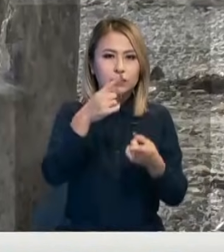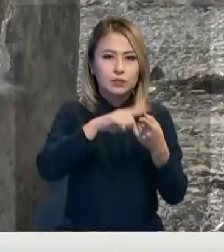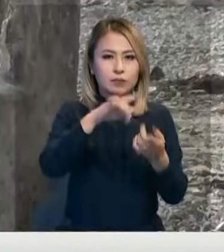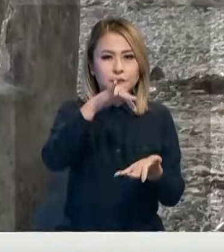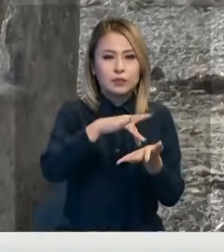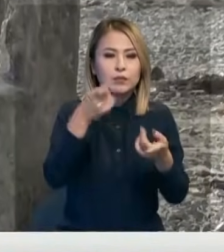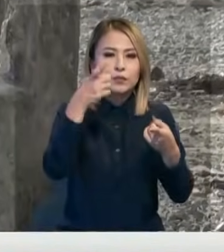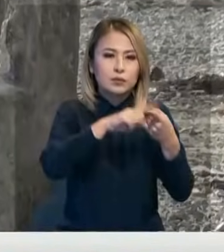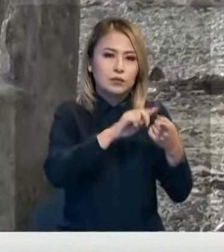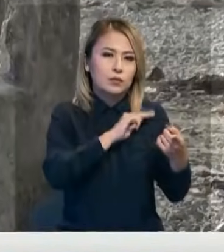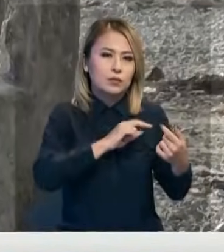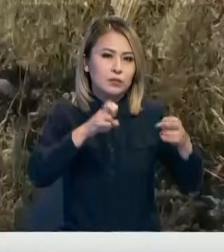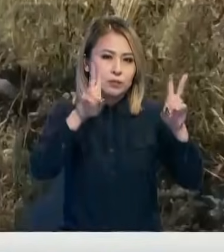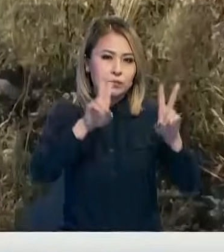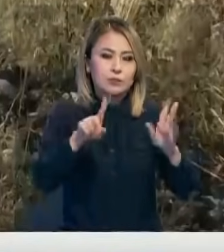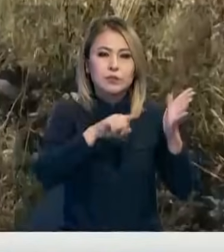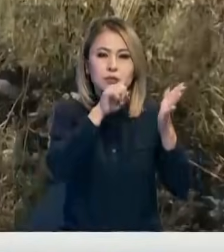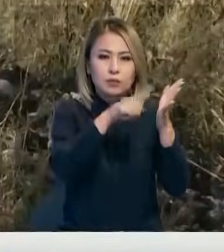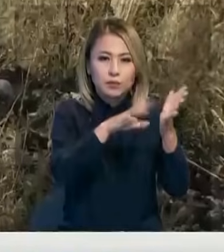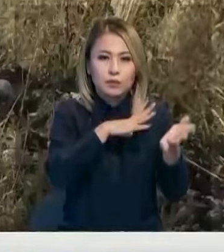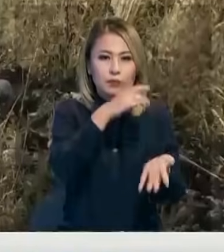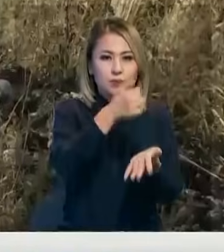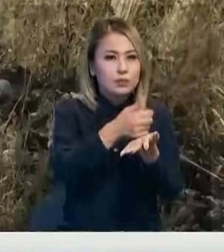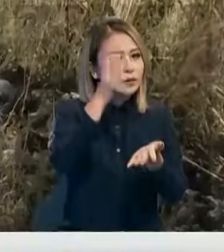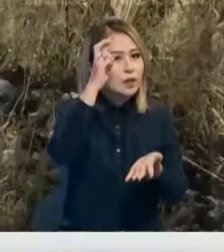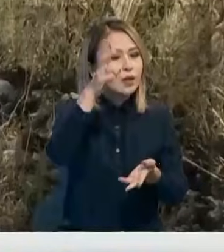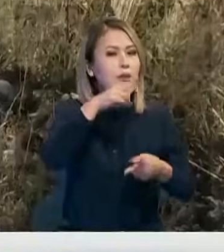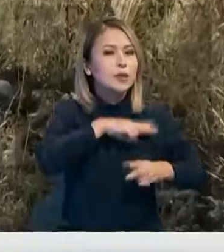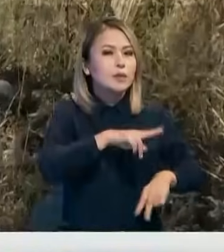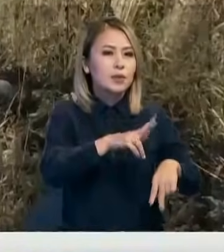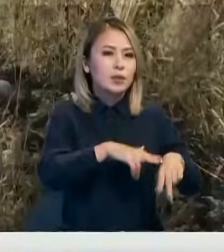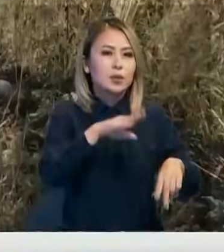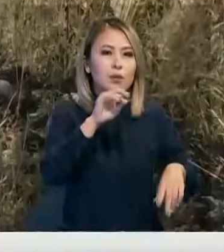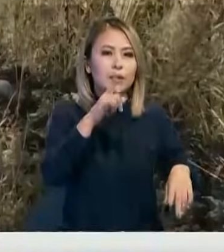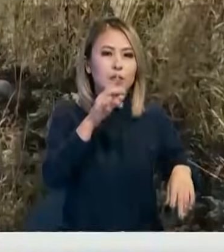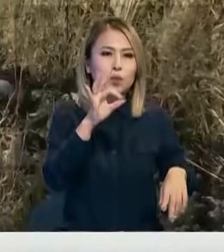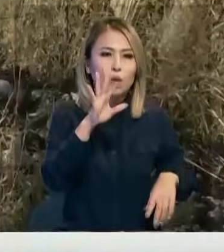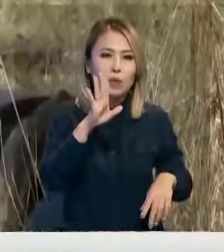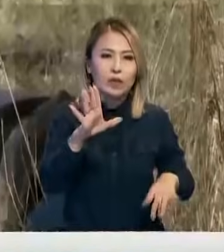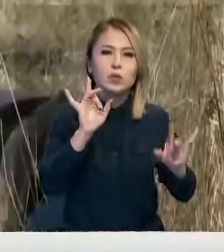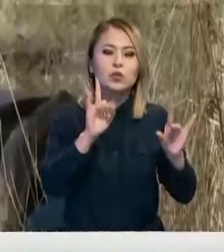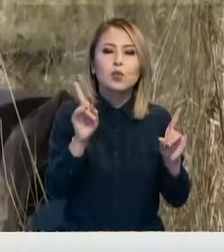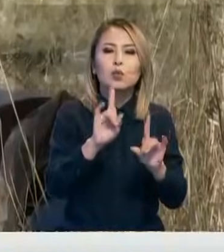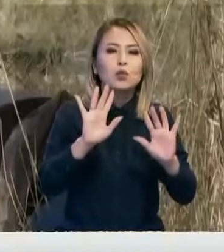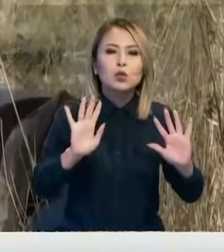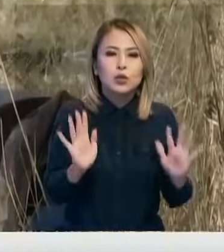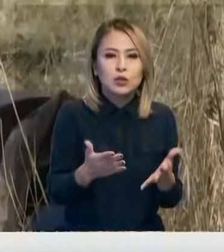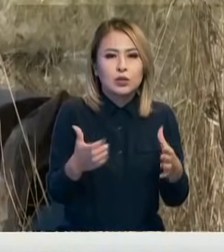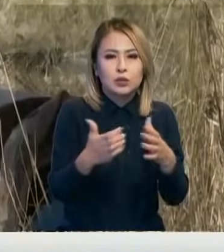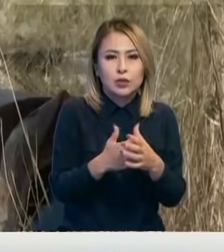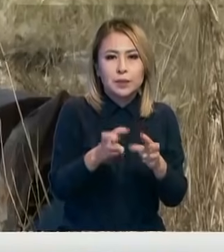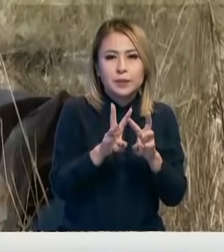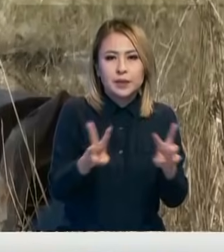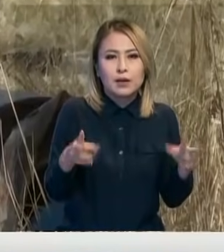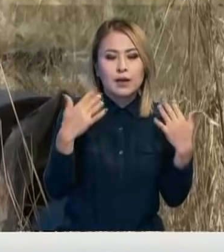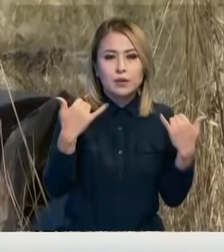әріптесім орталық коммуникациялар қызметінде арнайы сауал қойды. Бас мемлекеттік еңбек инспекторы Төлеген Оспанқұловтың айтуынша, бұл жағдайды